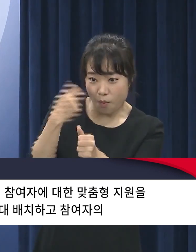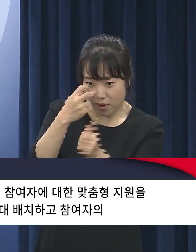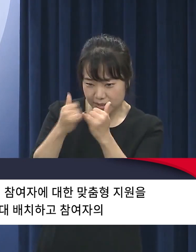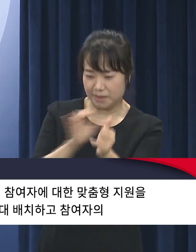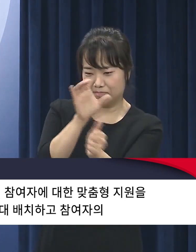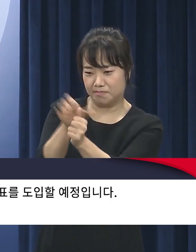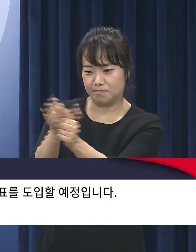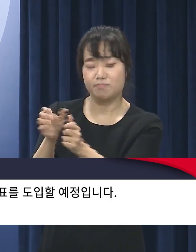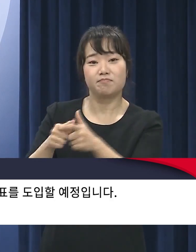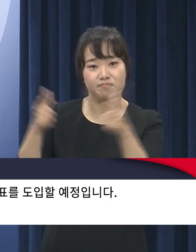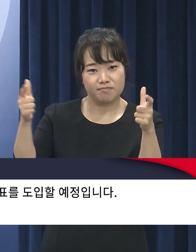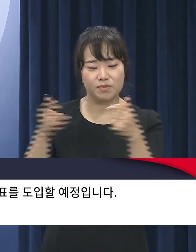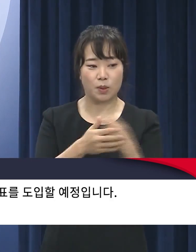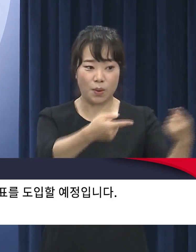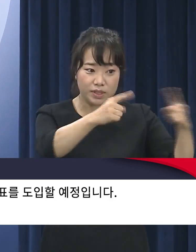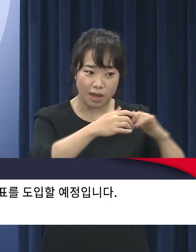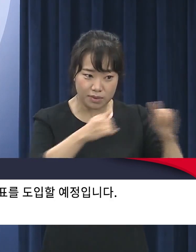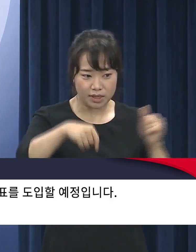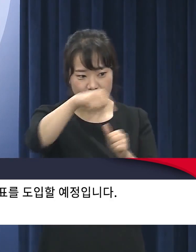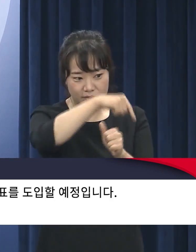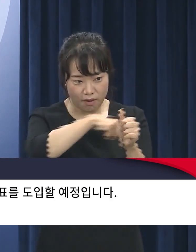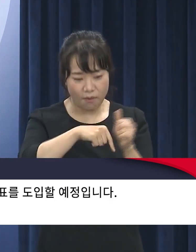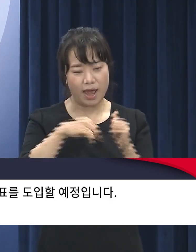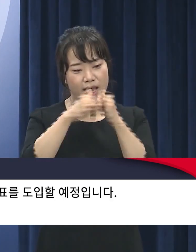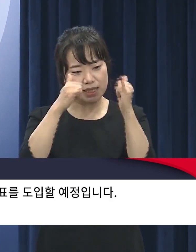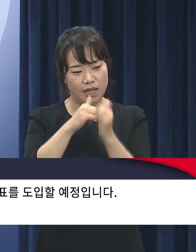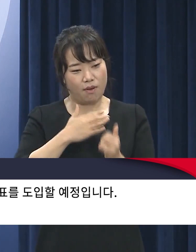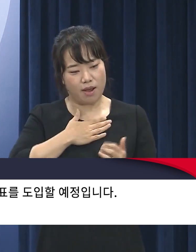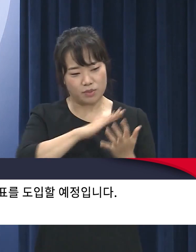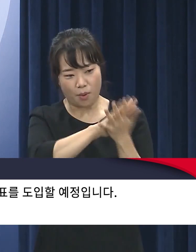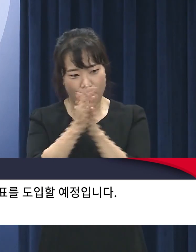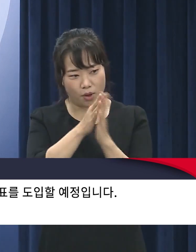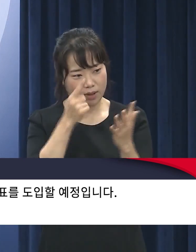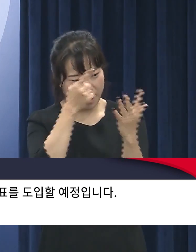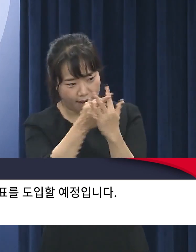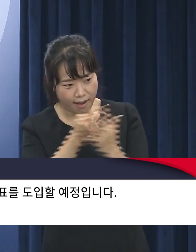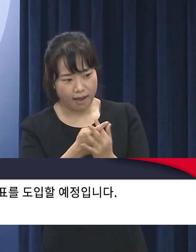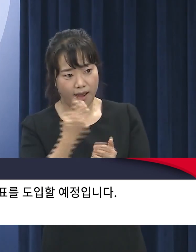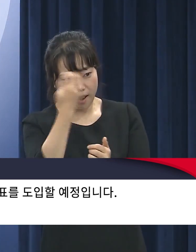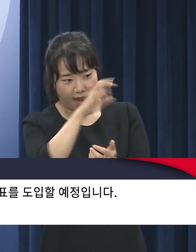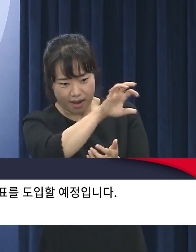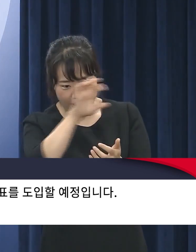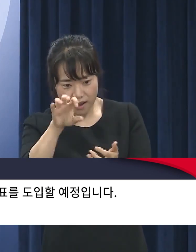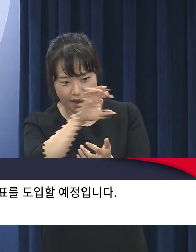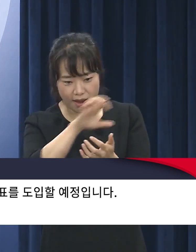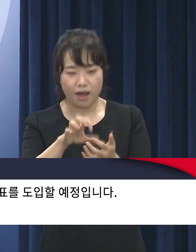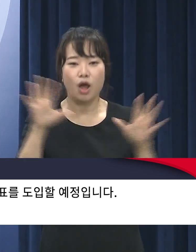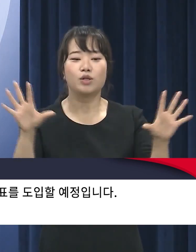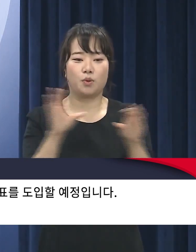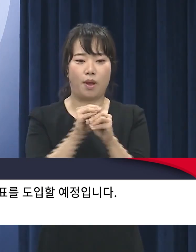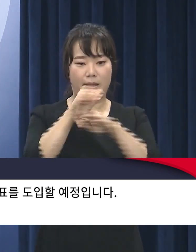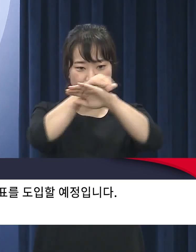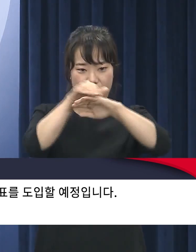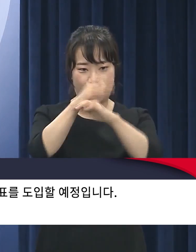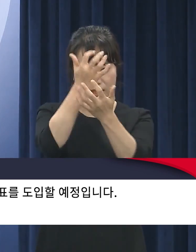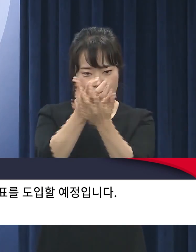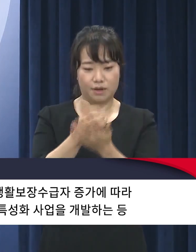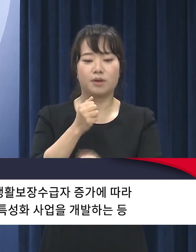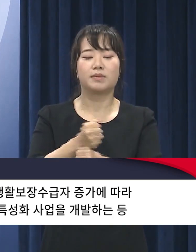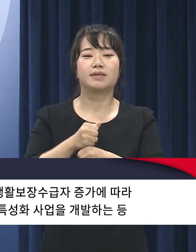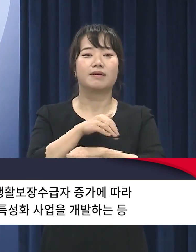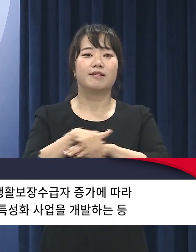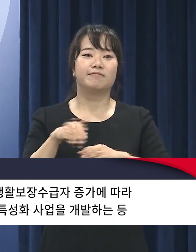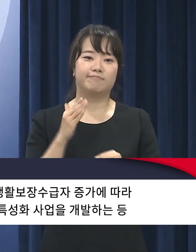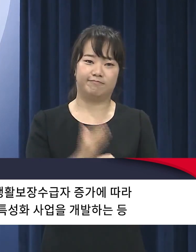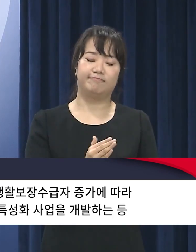확대 배치하고 참여자의 사회적, 정서적 변화를 측정할 수 있도록 사회 통합 지표를 도입할